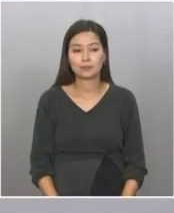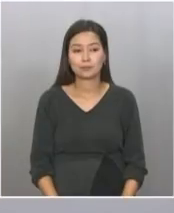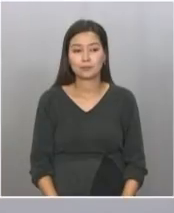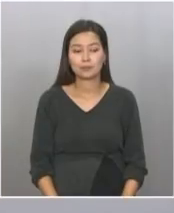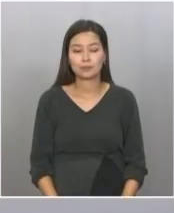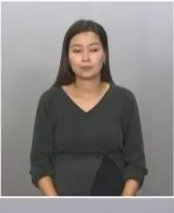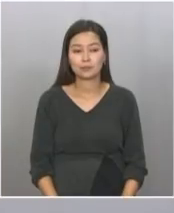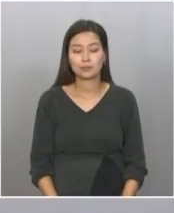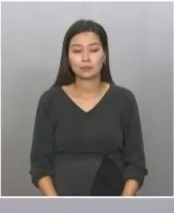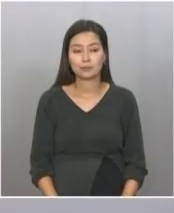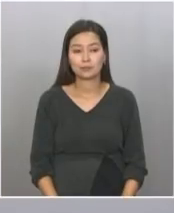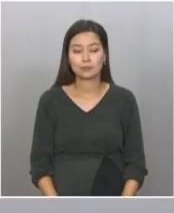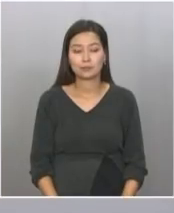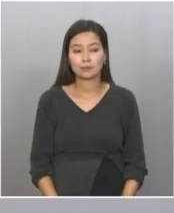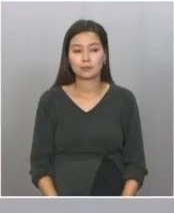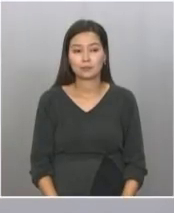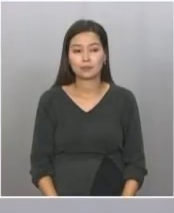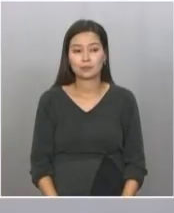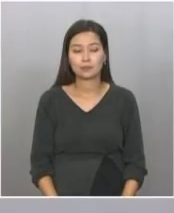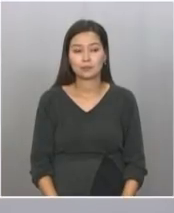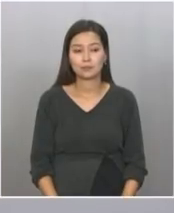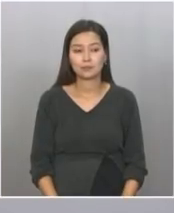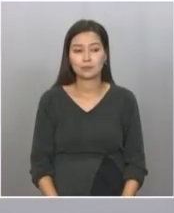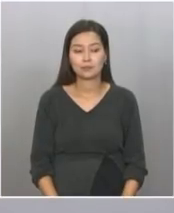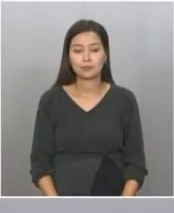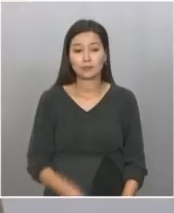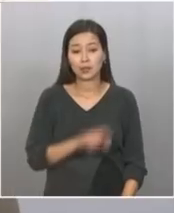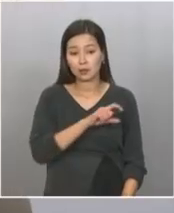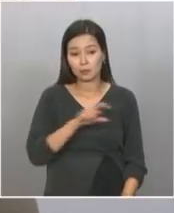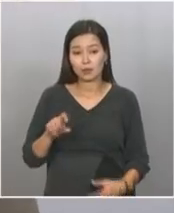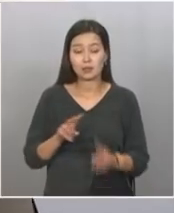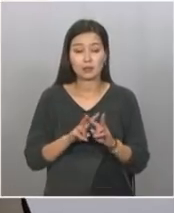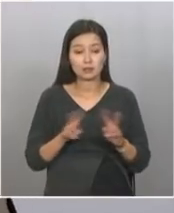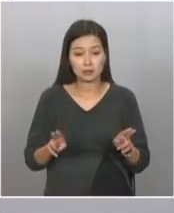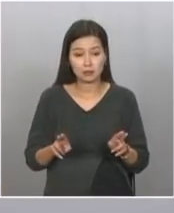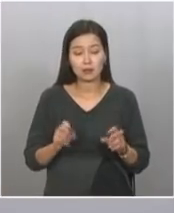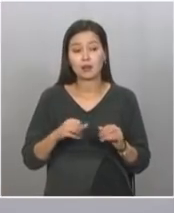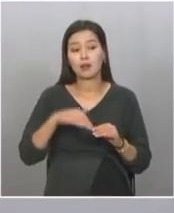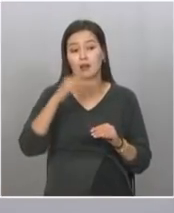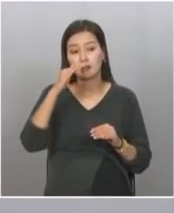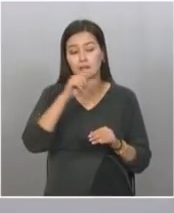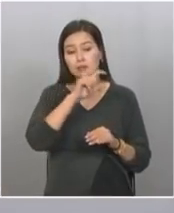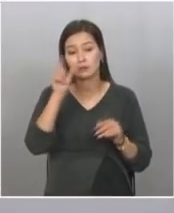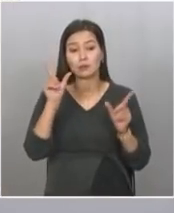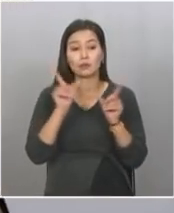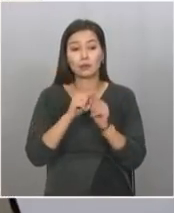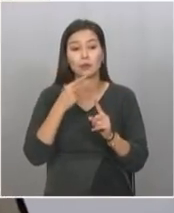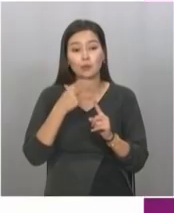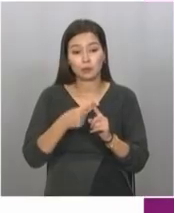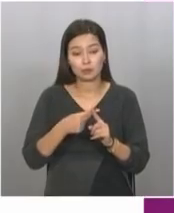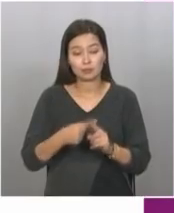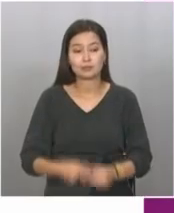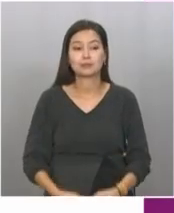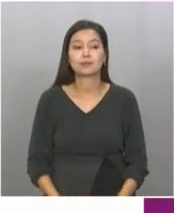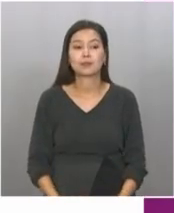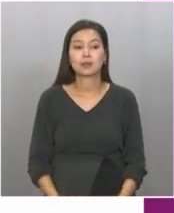дәл сол бөлімді қалдырамыз, себебі бізде бөлімдері бірдей болып тұр, және алымдарын қосамыз. Жақсы,